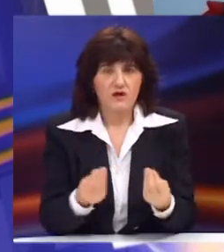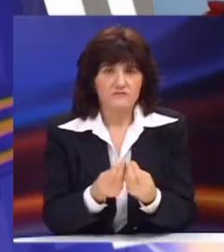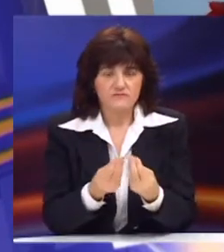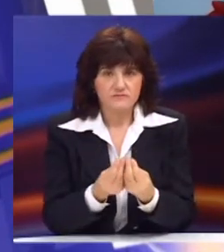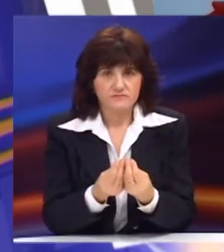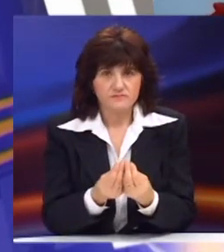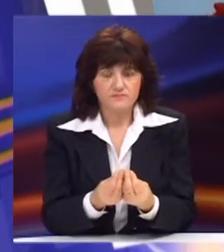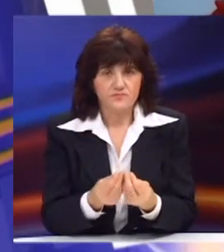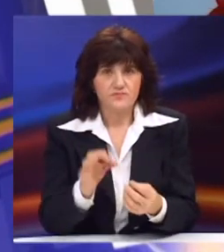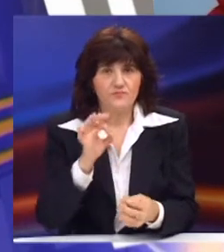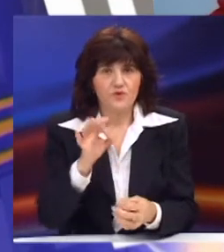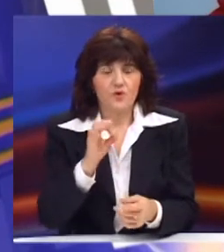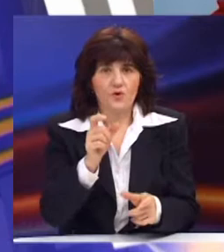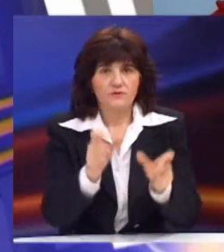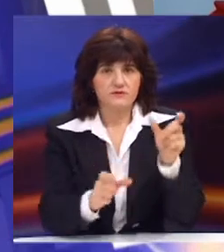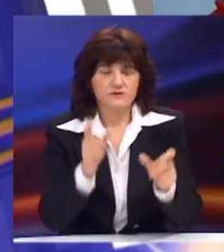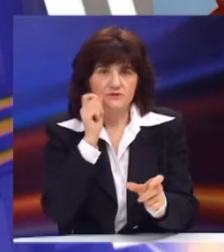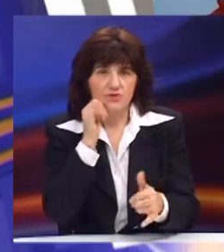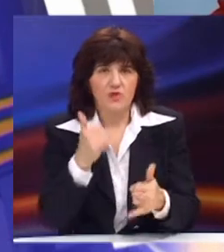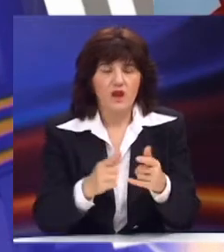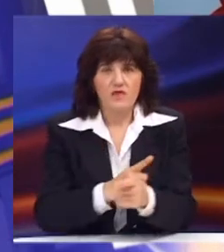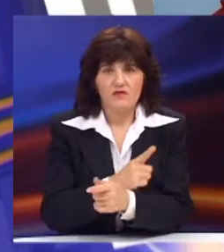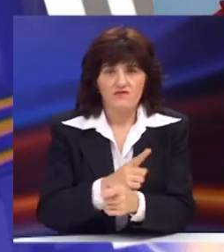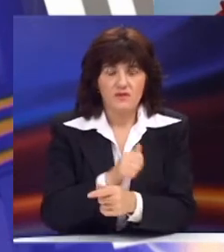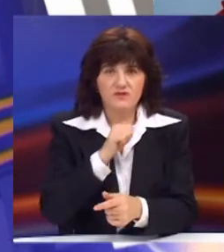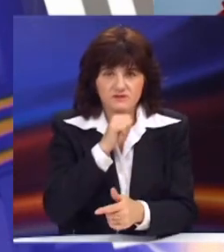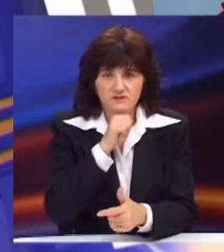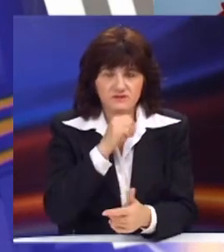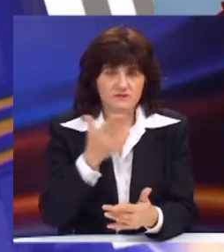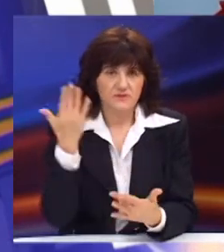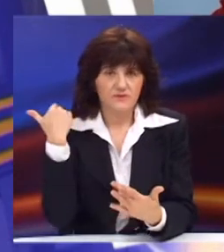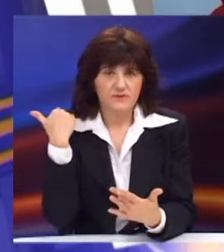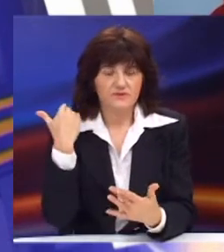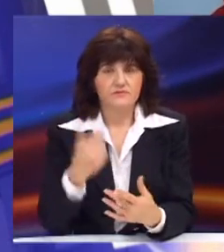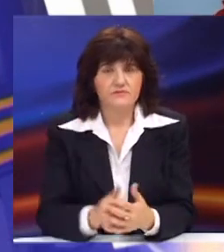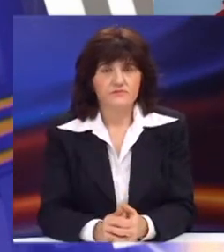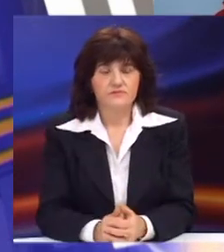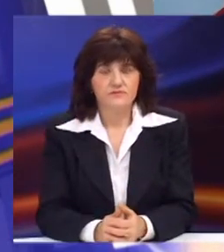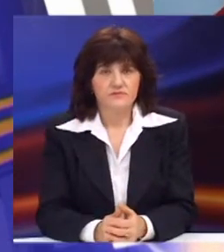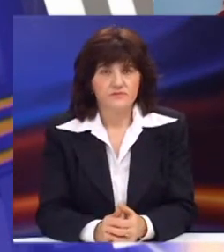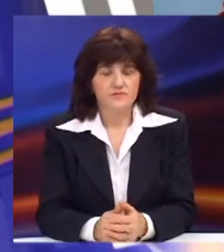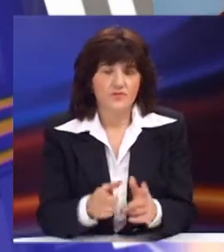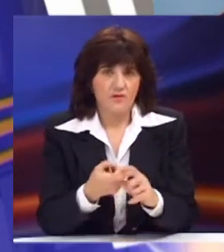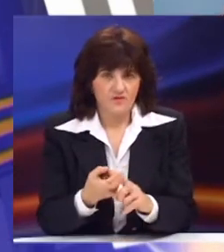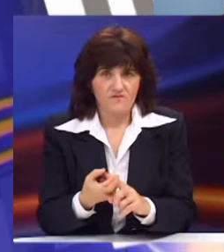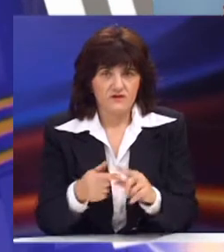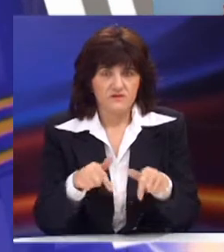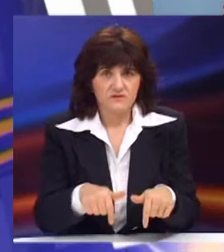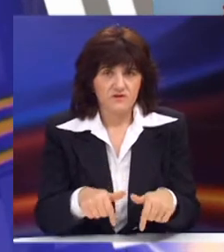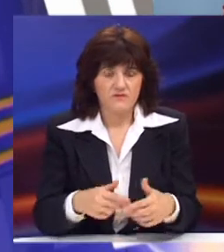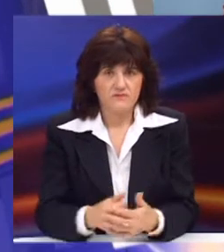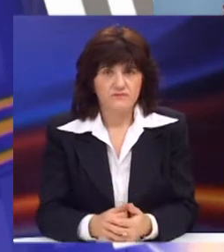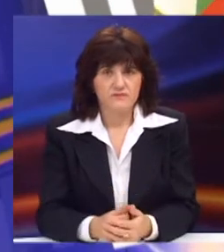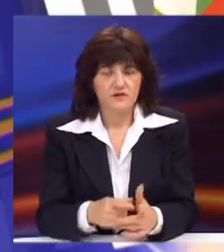ili bilo kakav zapis o stanarima ili o vremenu nekom vezano